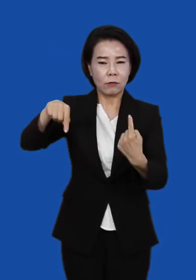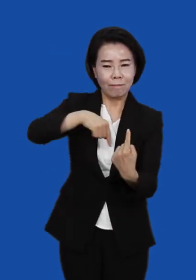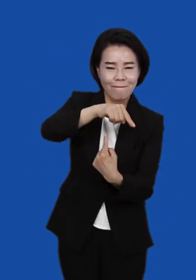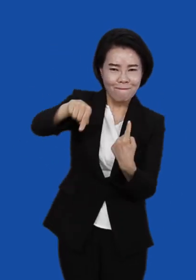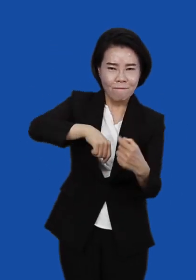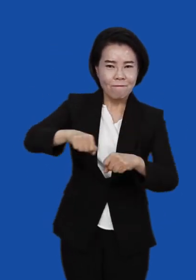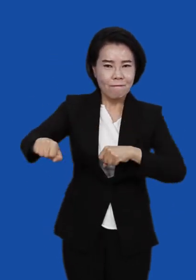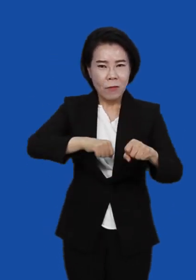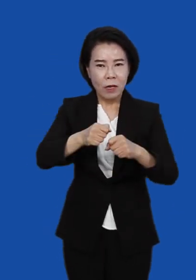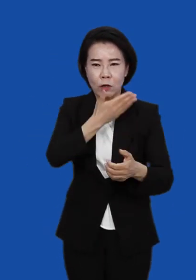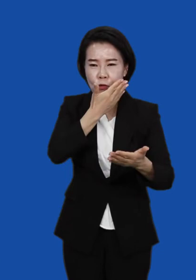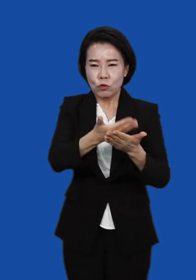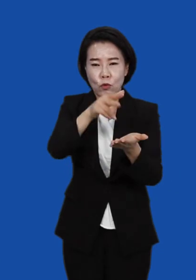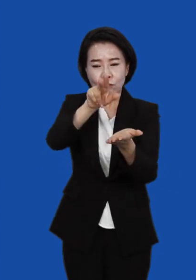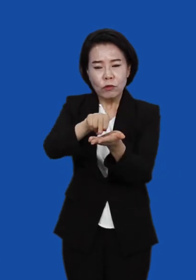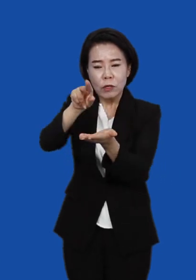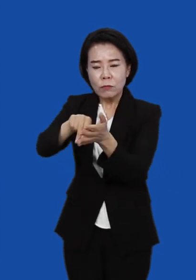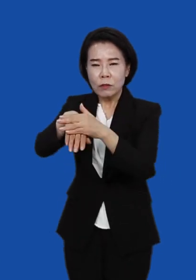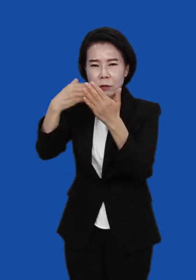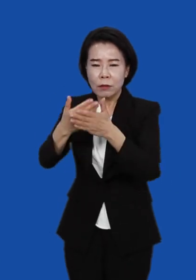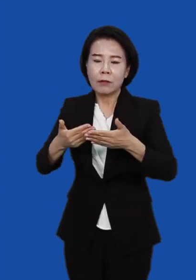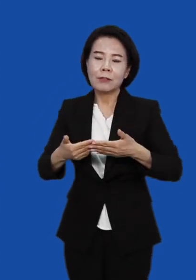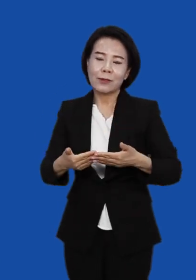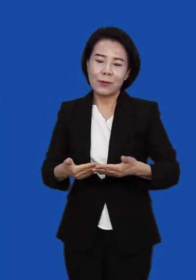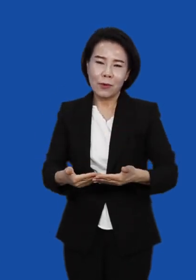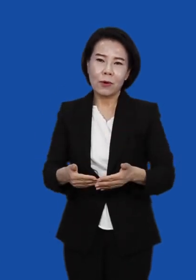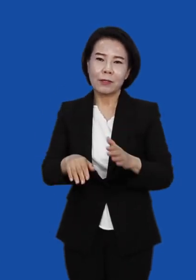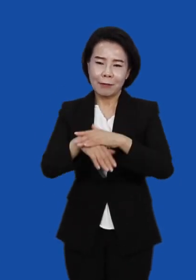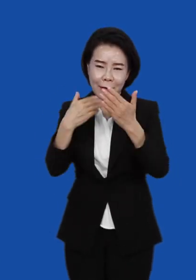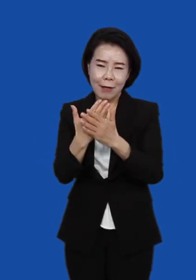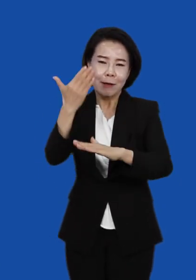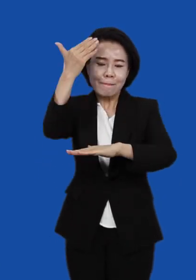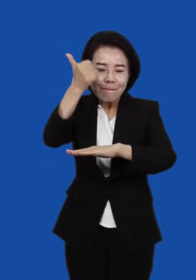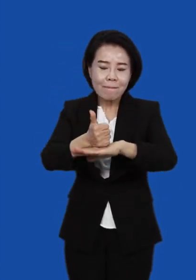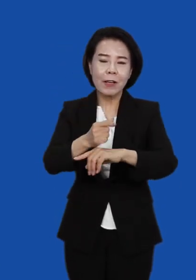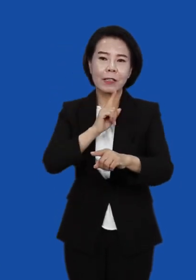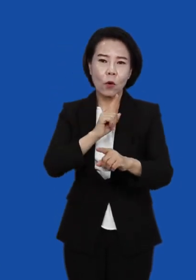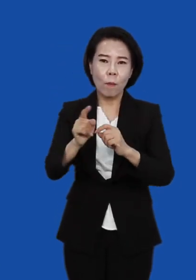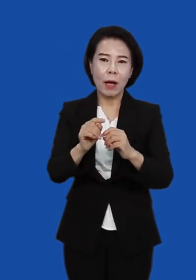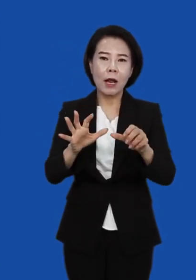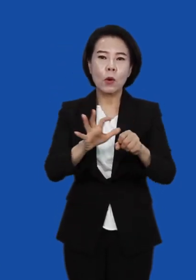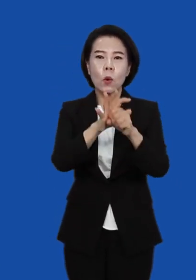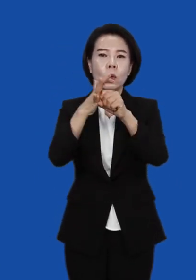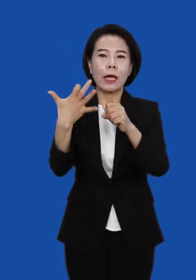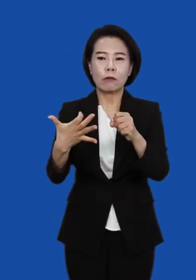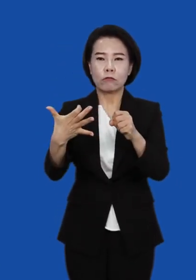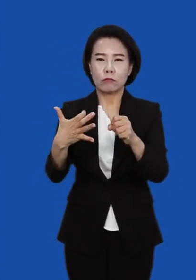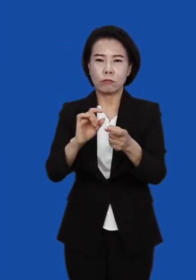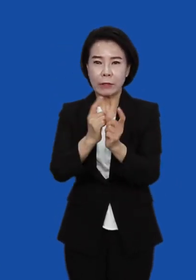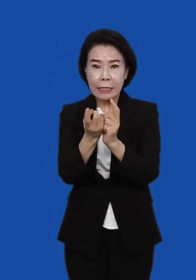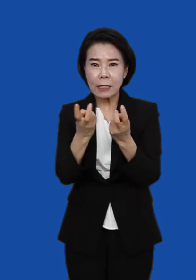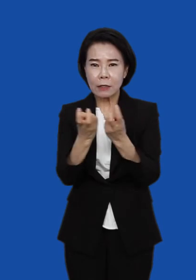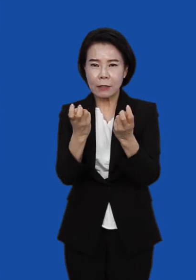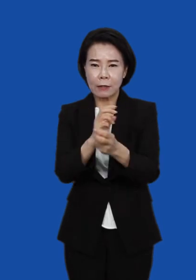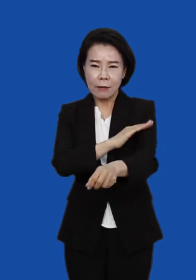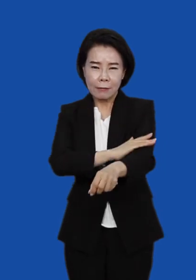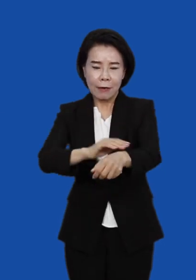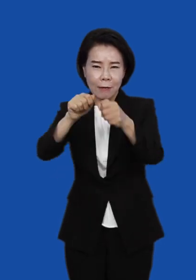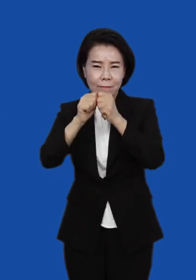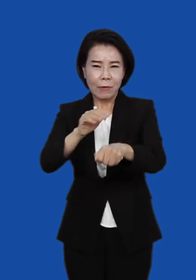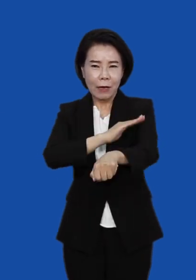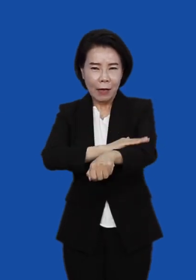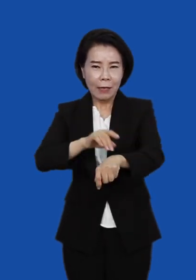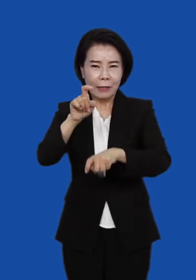안정적으로 운영하고 주요 현안 사업을 차분히 마무리해 나가겠다며 코로나19 대책을 빈틈없이